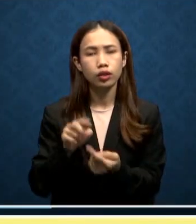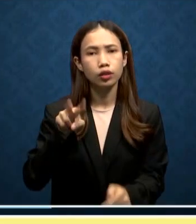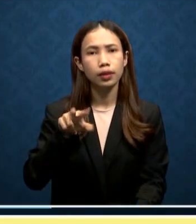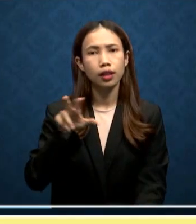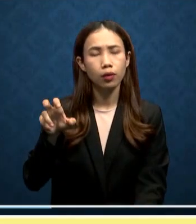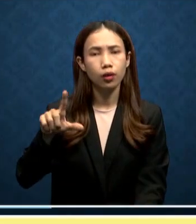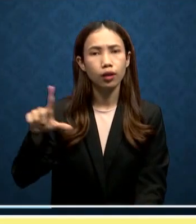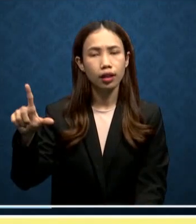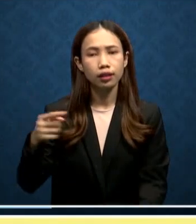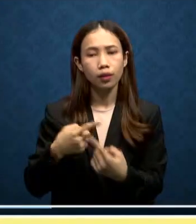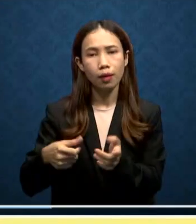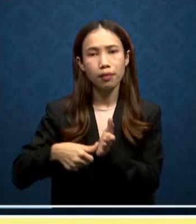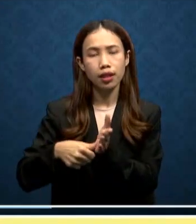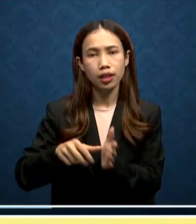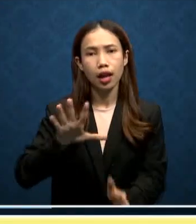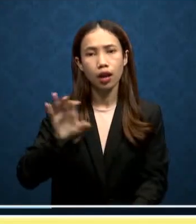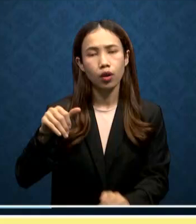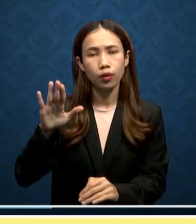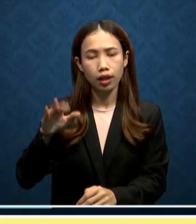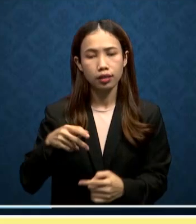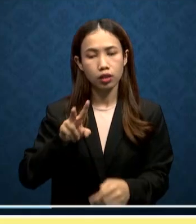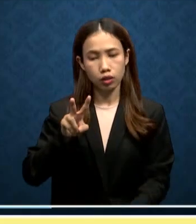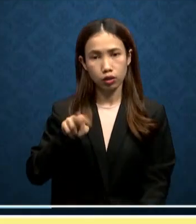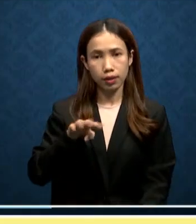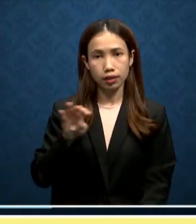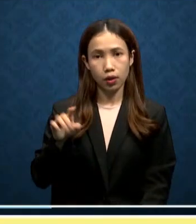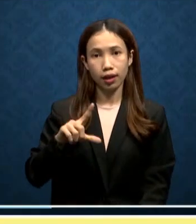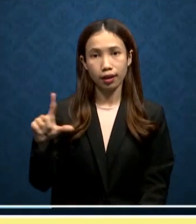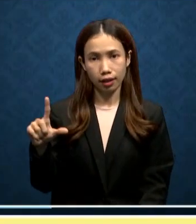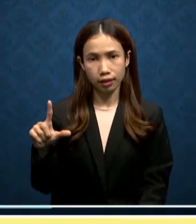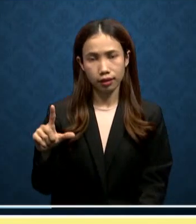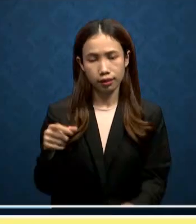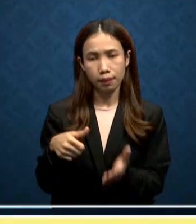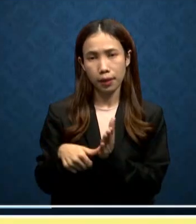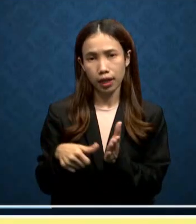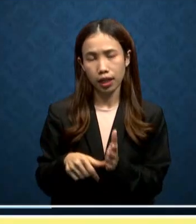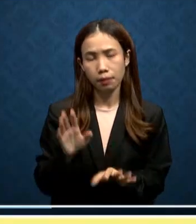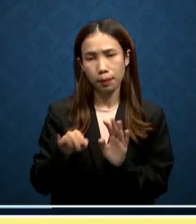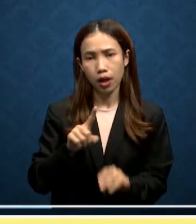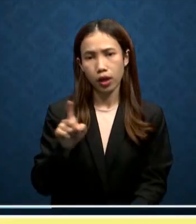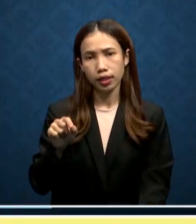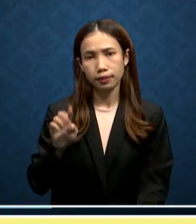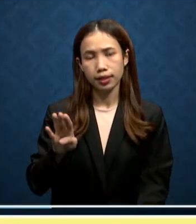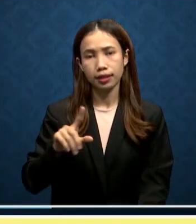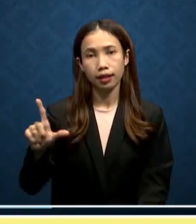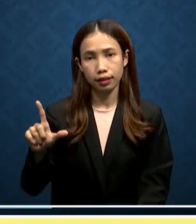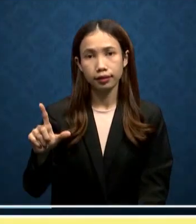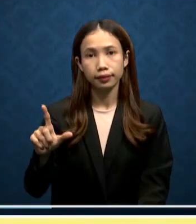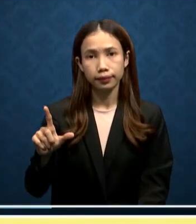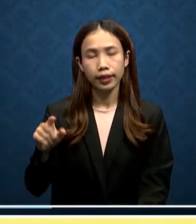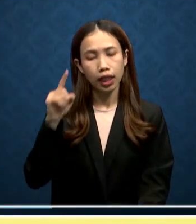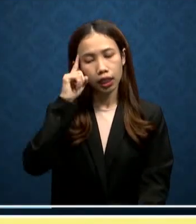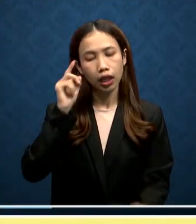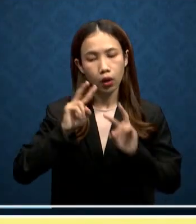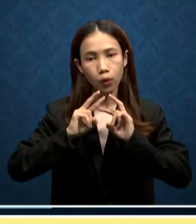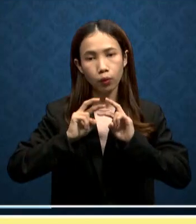มีหนี้อยู่ตั้ง 500พล้านส่วนกลางนี่ 2,400พล้านเมีหนี้แค่ 124ล้านถ้าวิเคราะห์